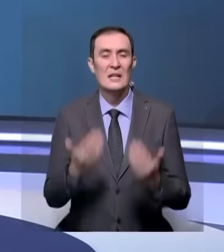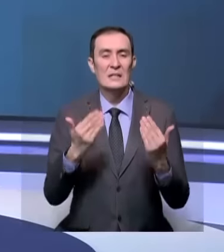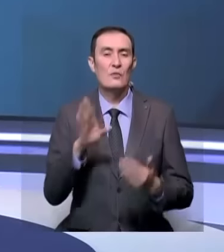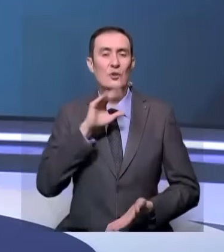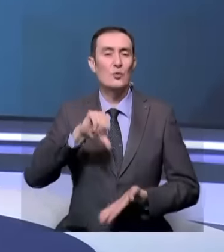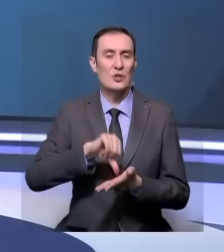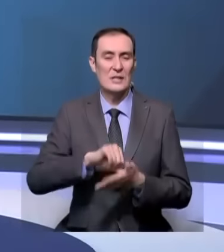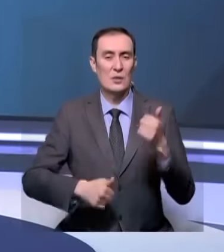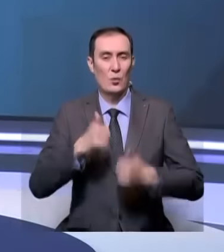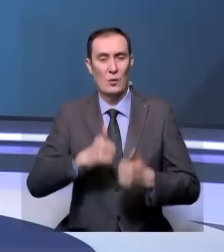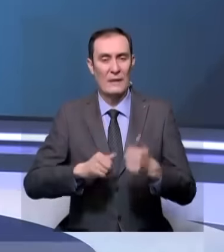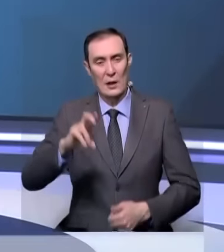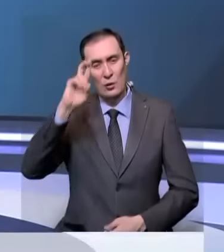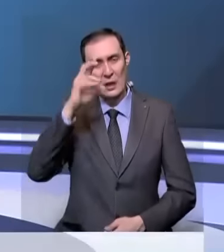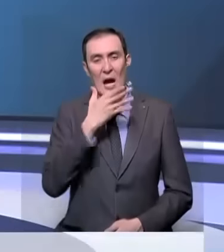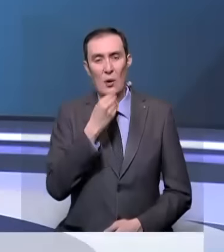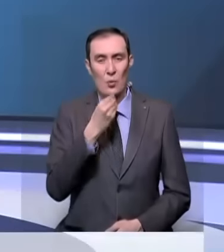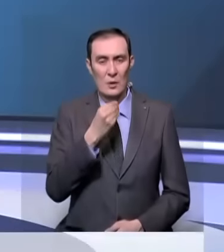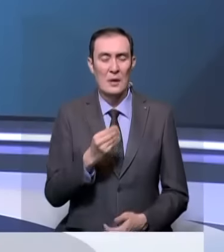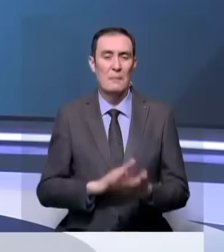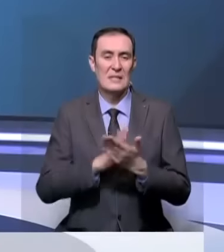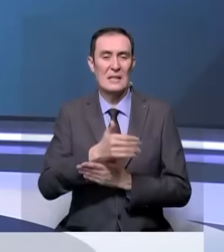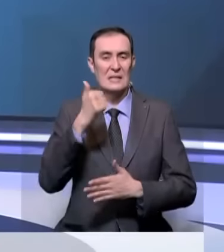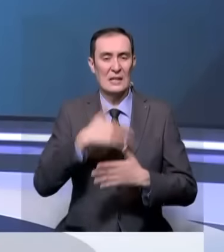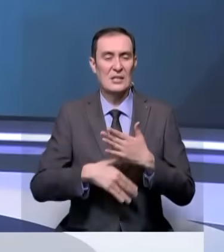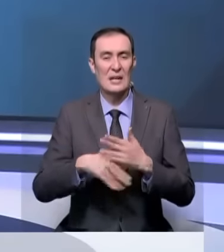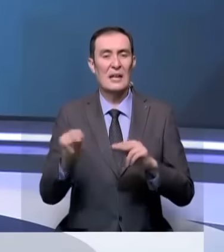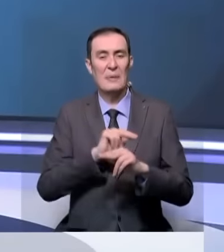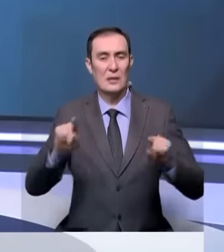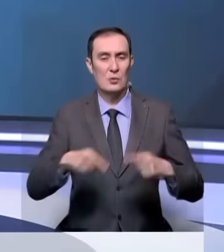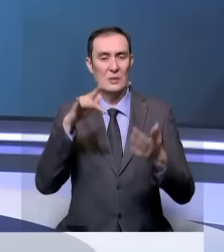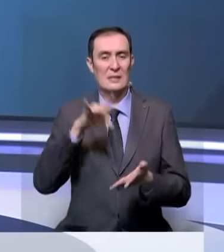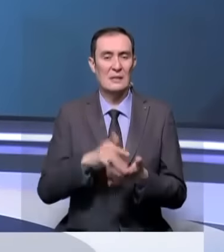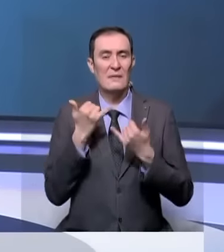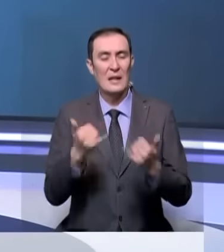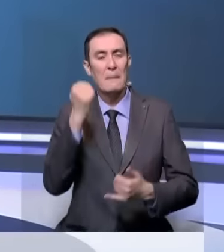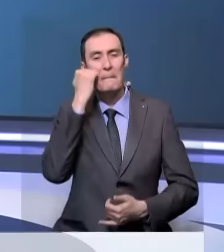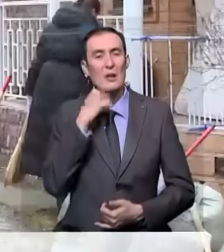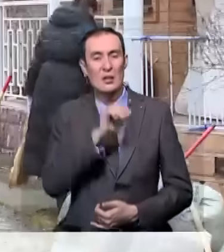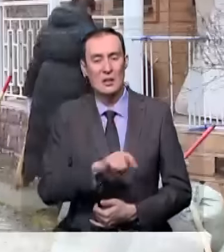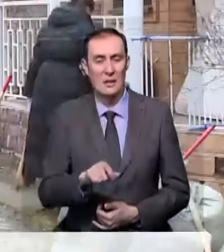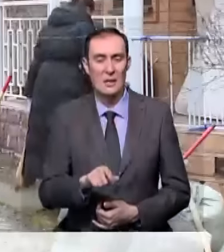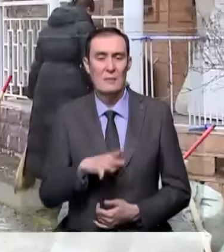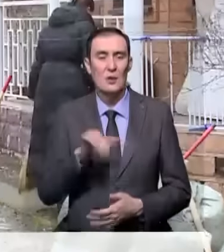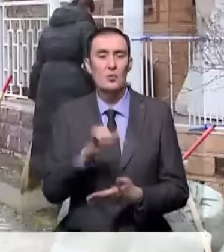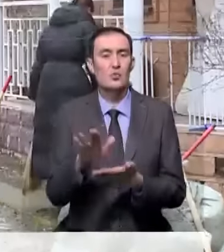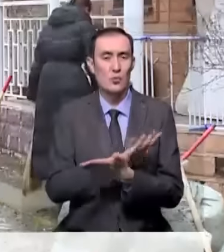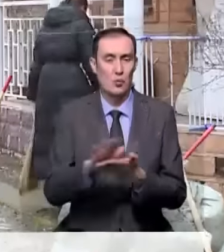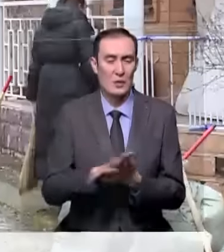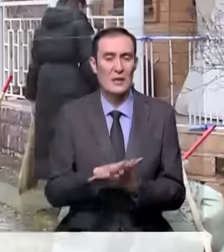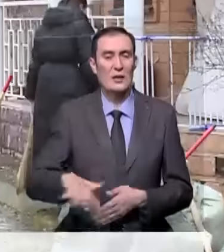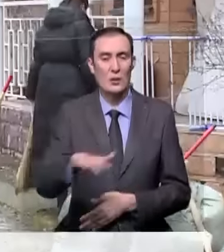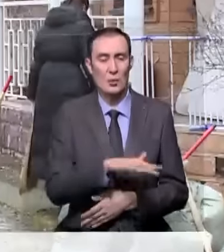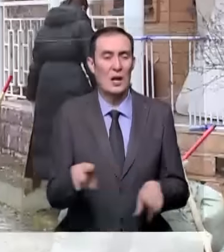Сегодня участницы конкурса «Елюрда Аруэ» посетили столичный реабилитационный центр для пожилых. Они провели субботник на